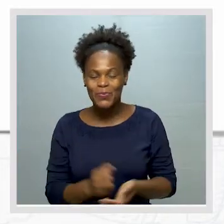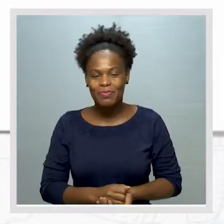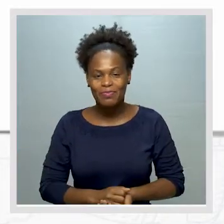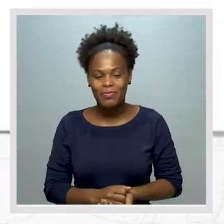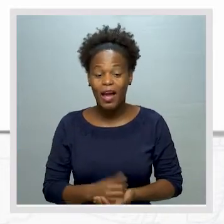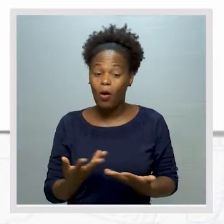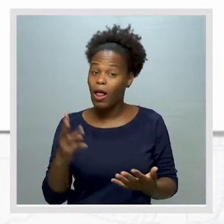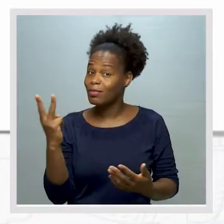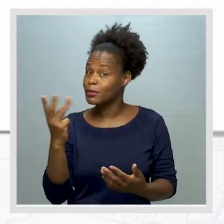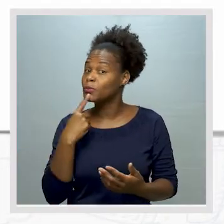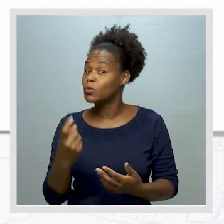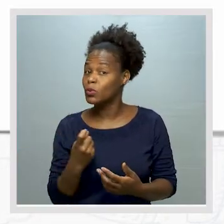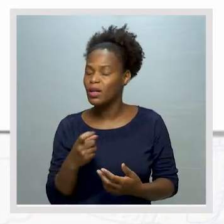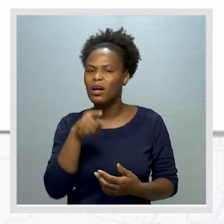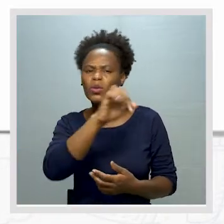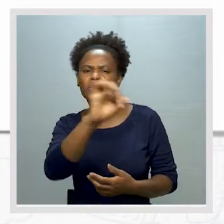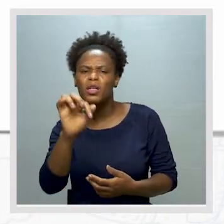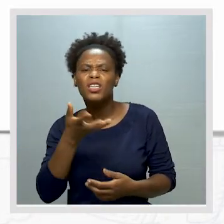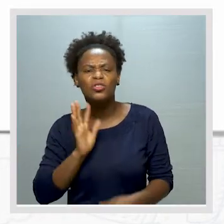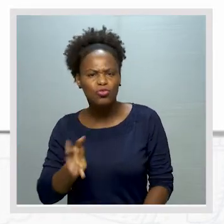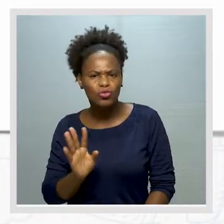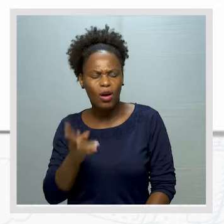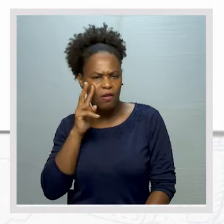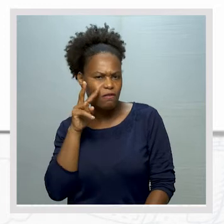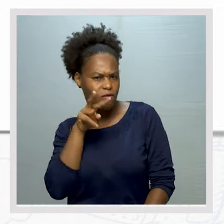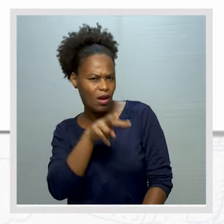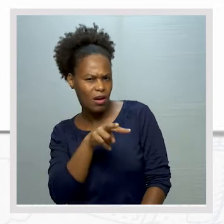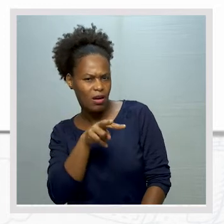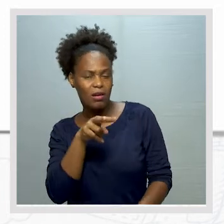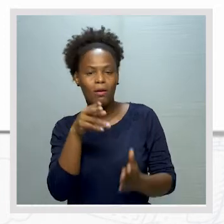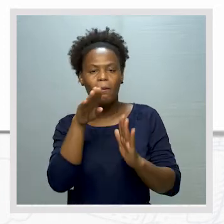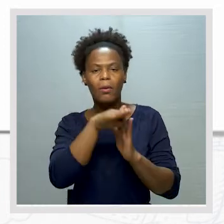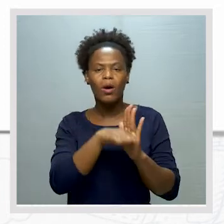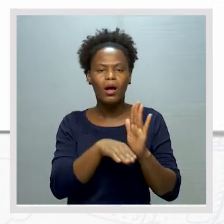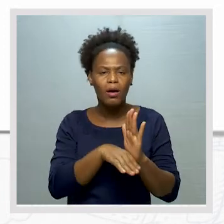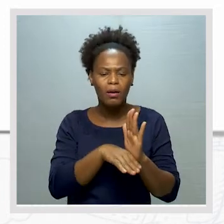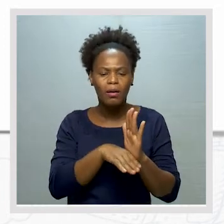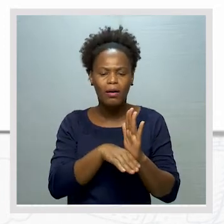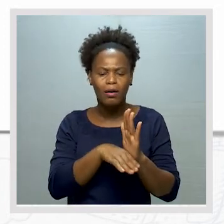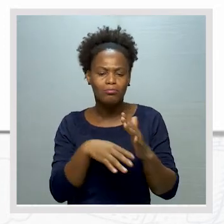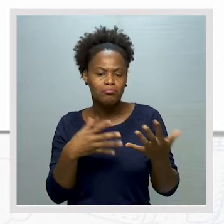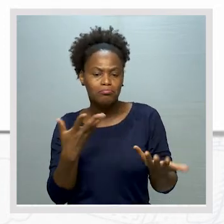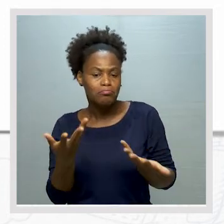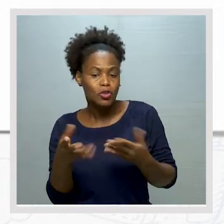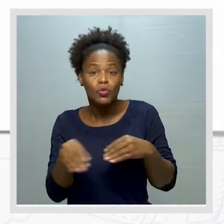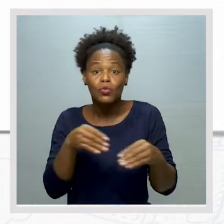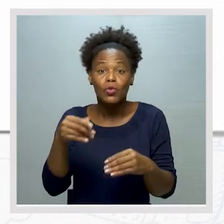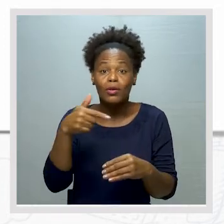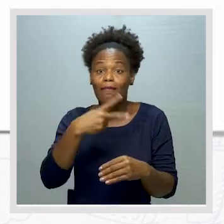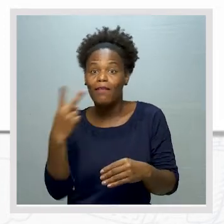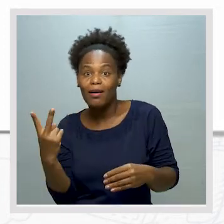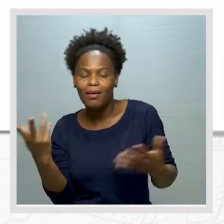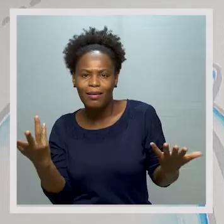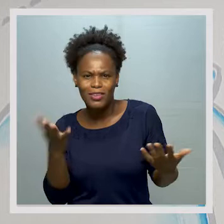En trois, avez-vous déjà regardé un programme de jeu télévisé?